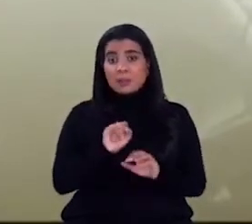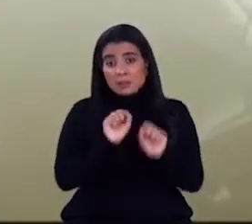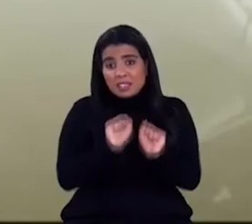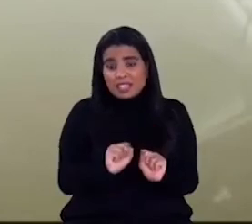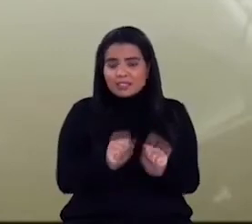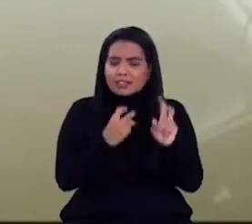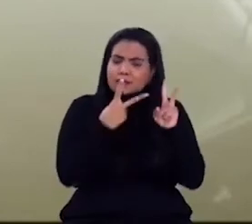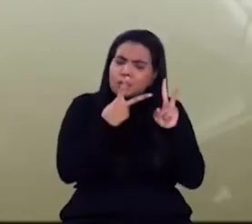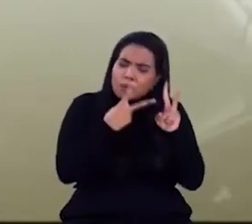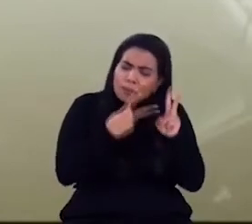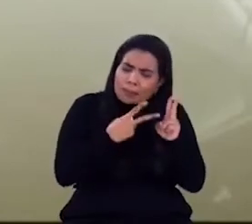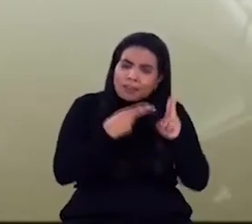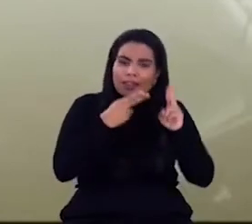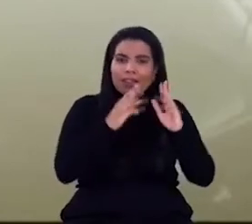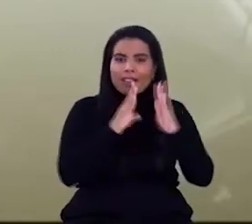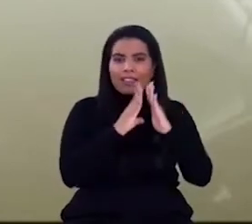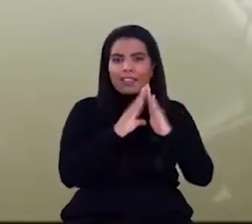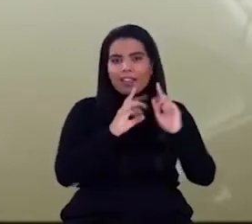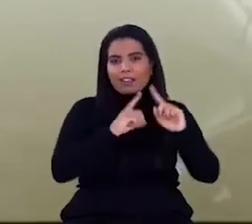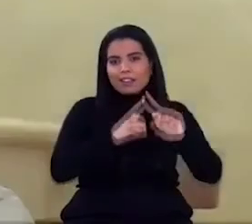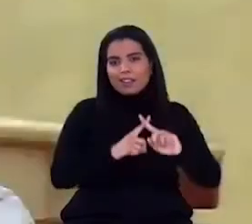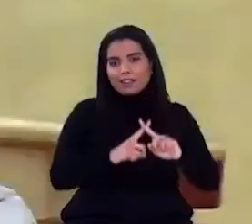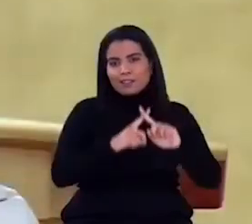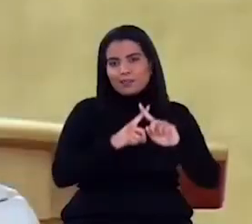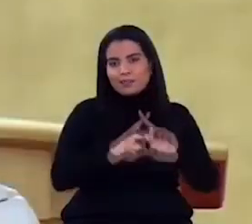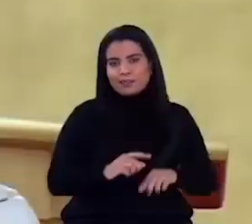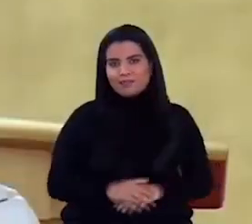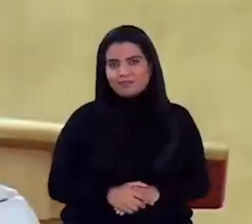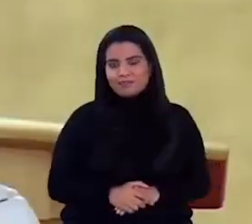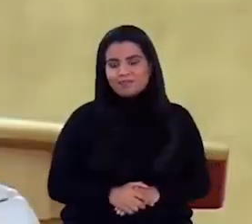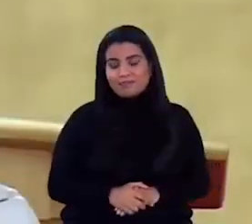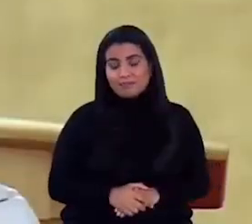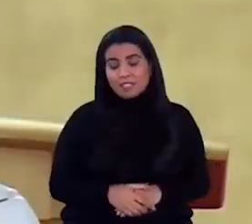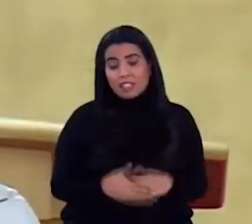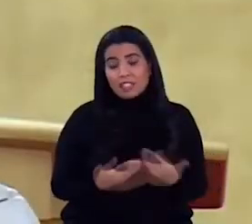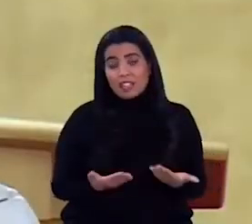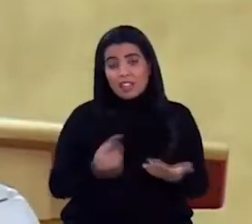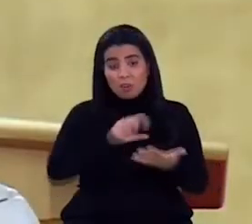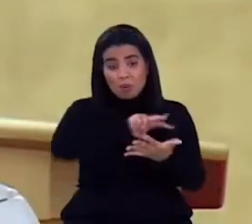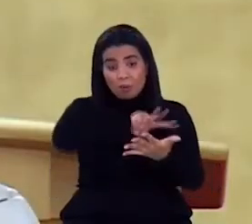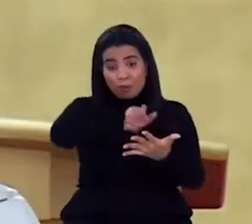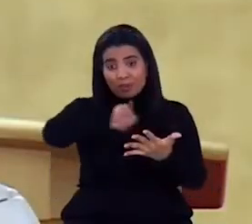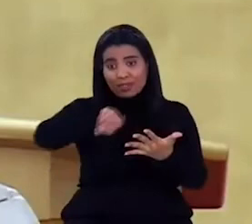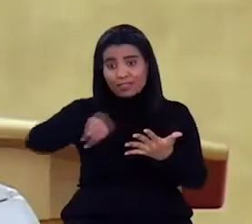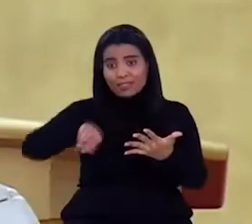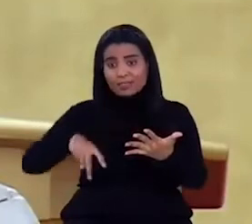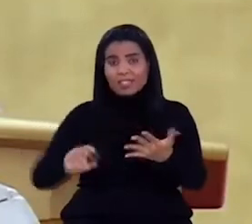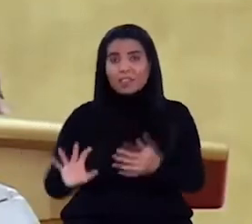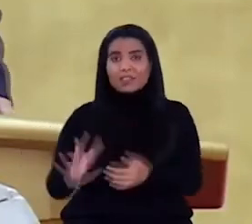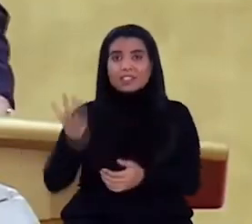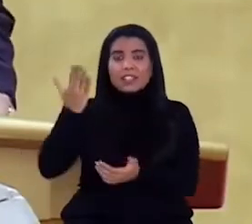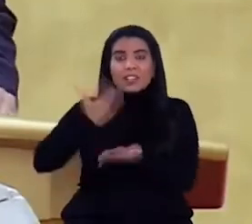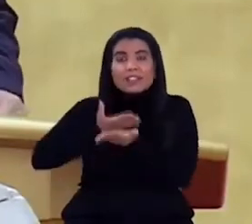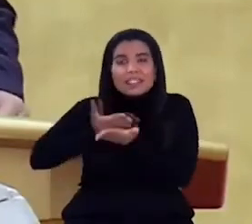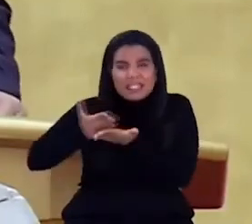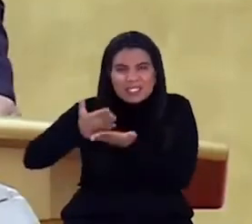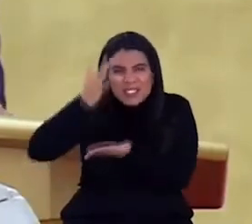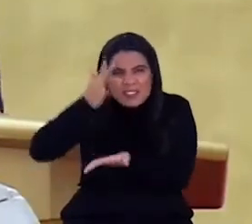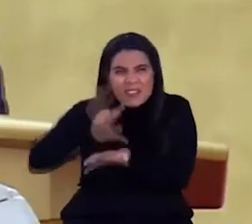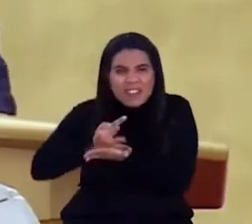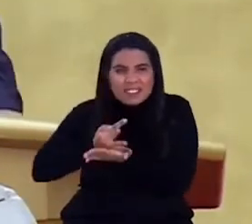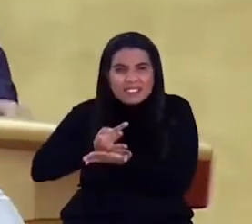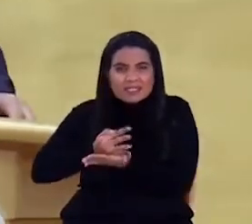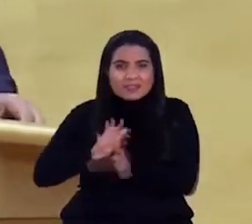l'église alors des choses du premier amour que qui ne doit d'être jamais perdu